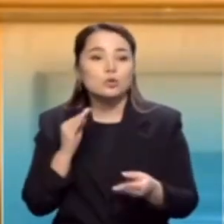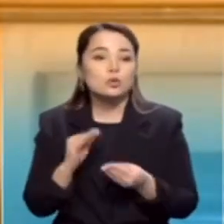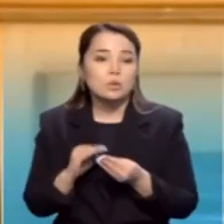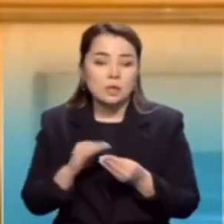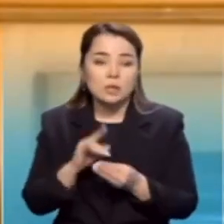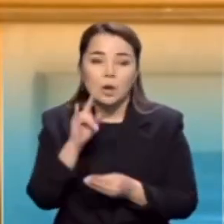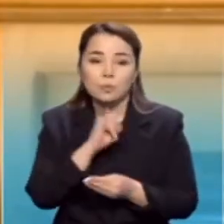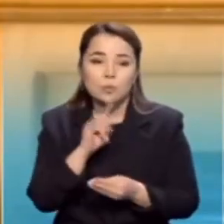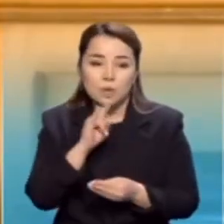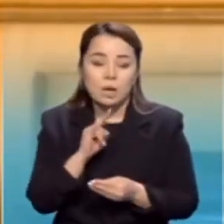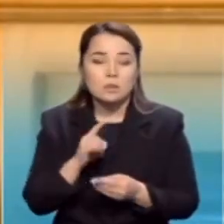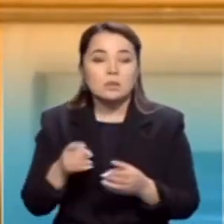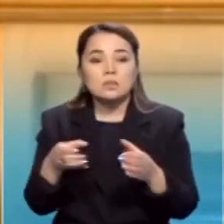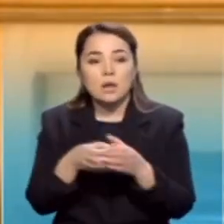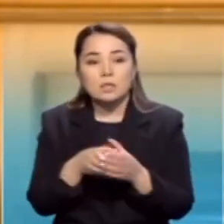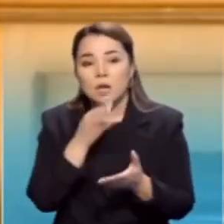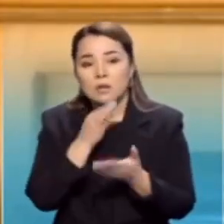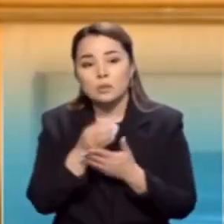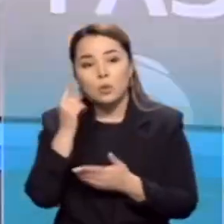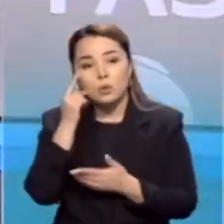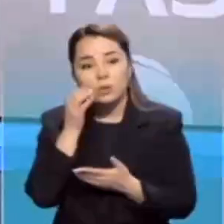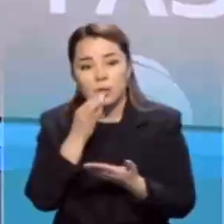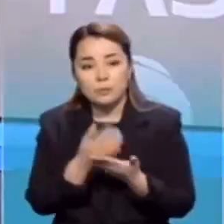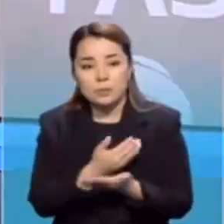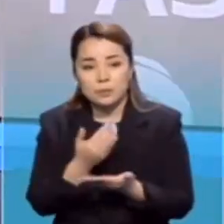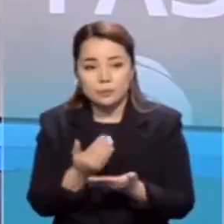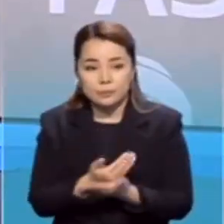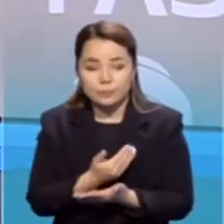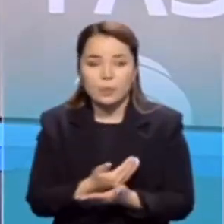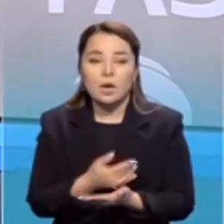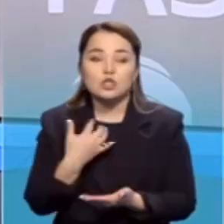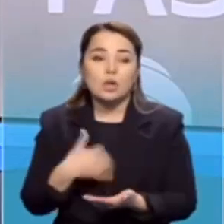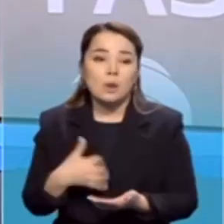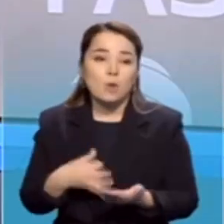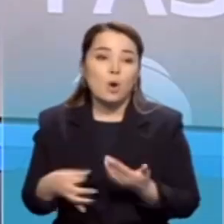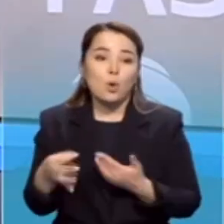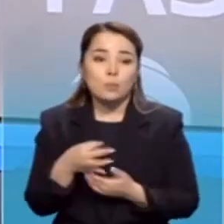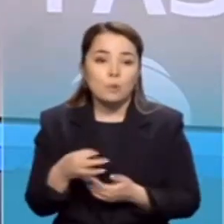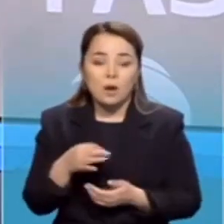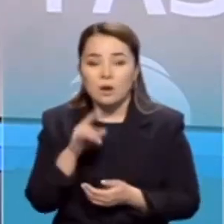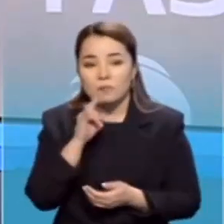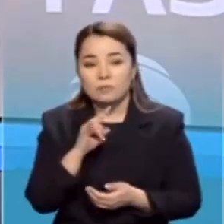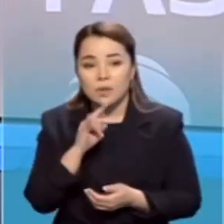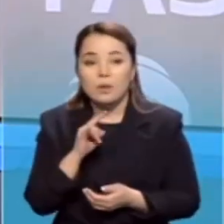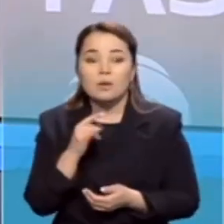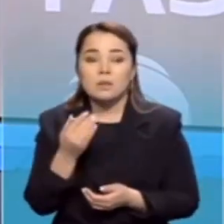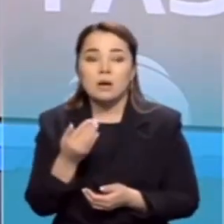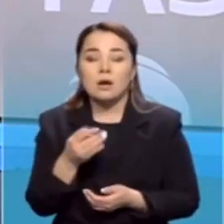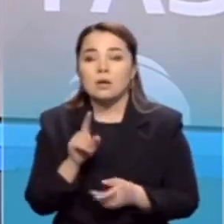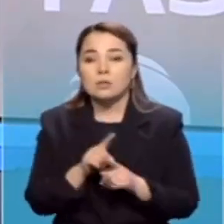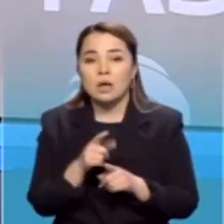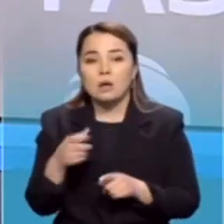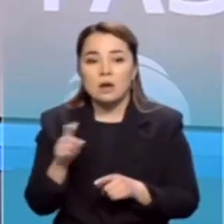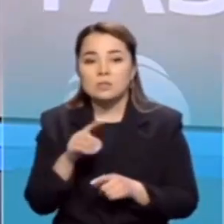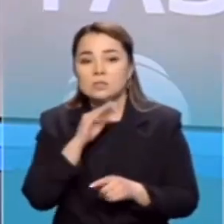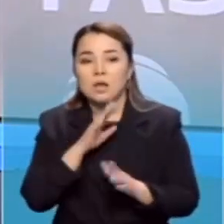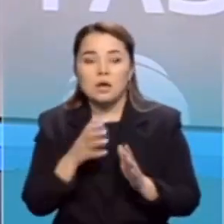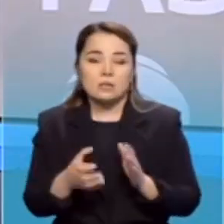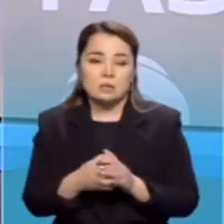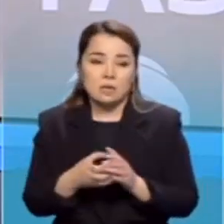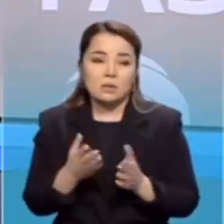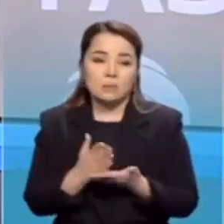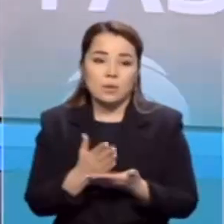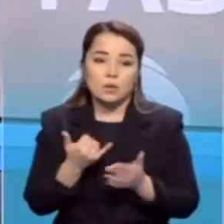мұнай өнімдері саласында болады деп ойлаймын. Ал Жамбыл облысында автогаз тапшы, аймақта сұйық отынды таратумен